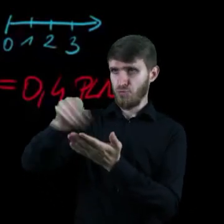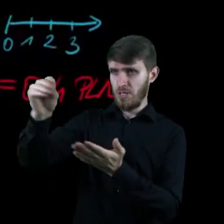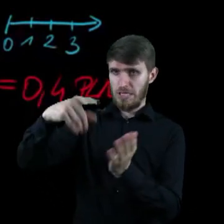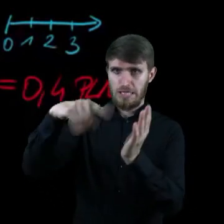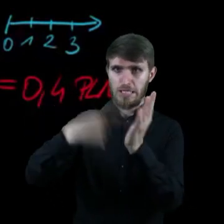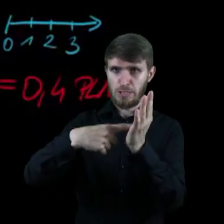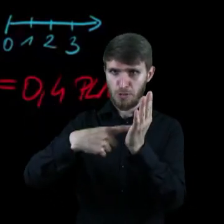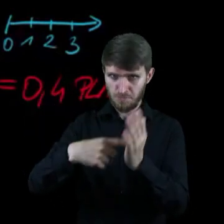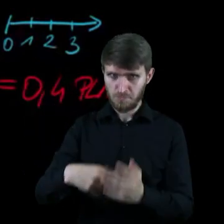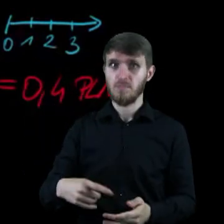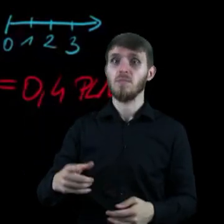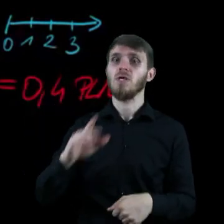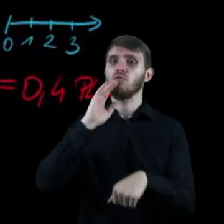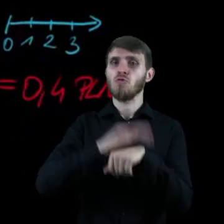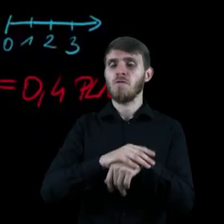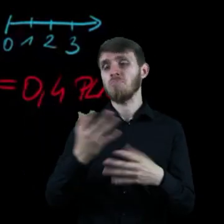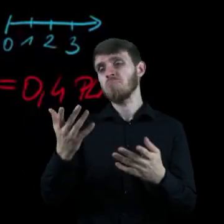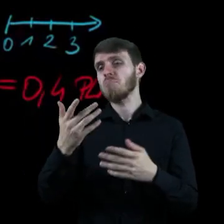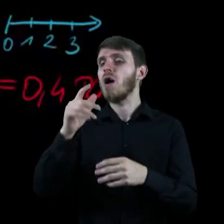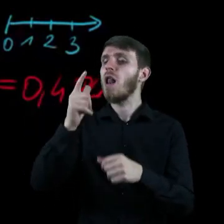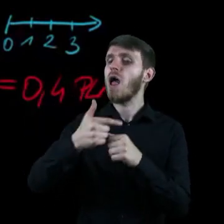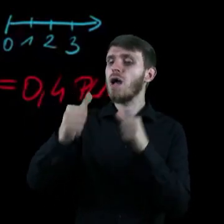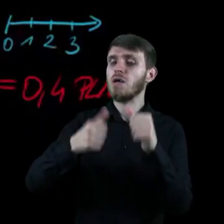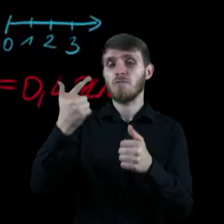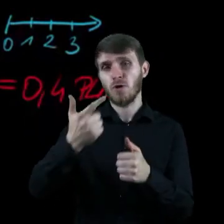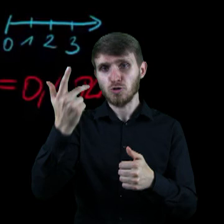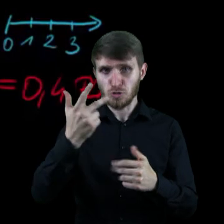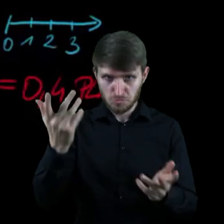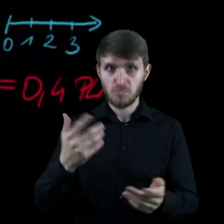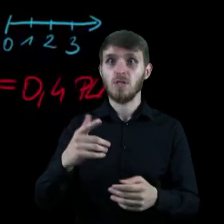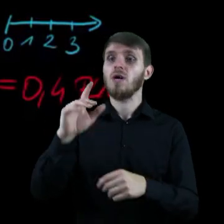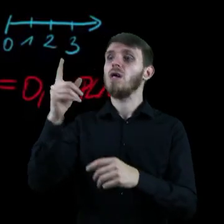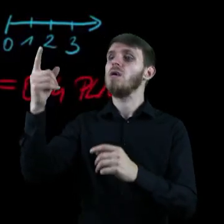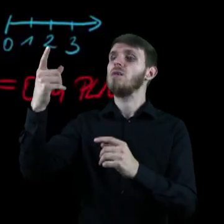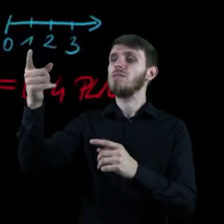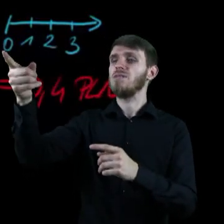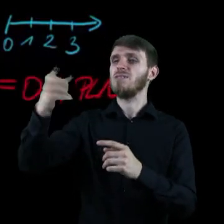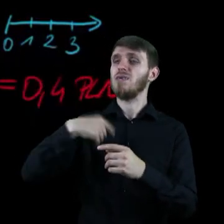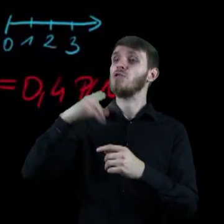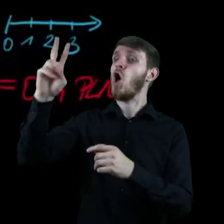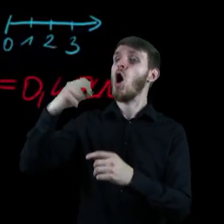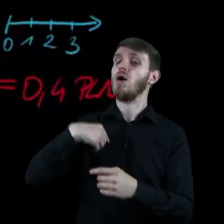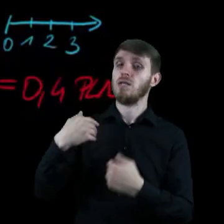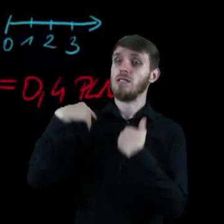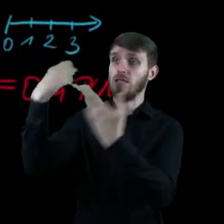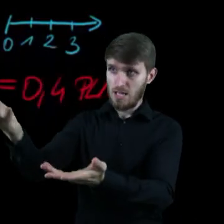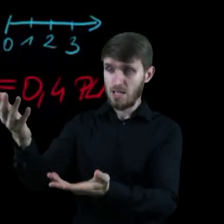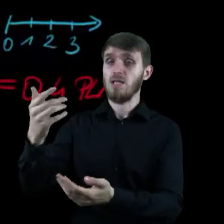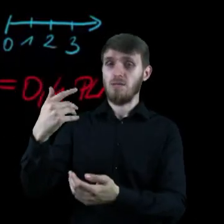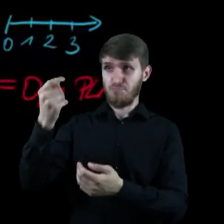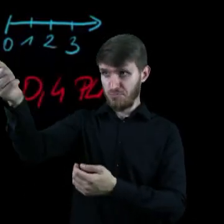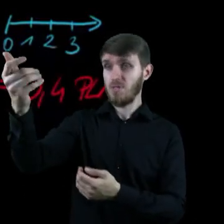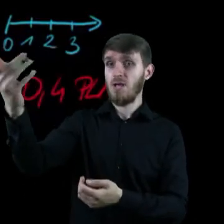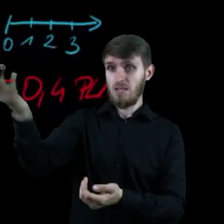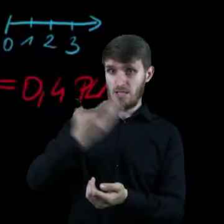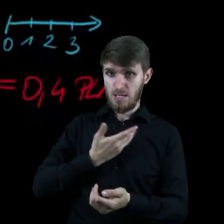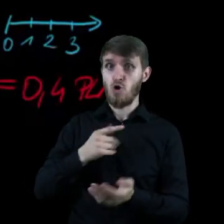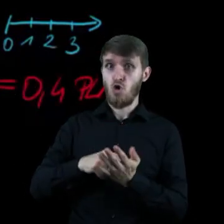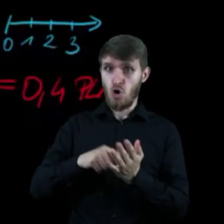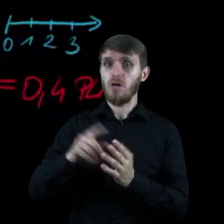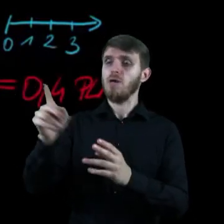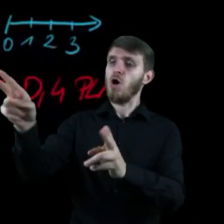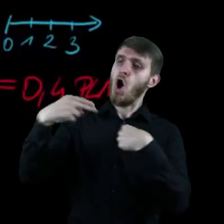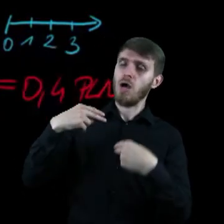kupujemy dzisiaj obligacje za 1000 zł i w czasie trwania zobowiązania spółka